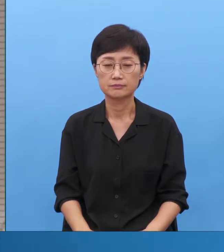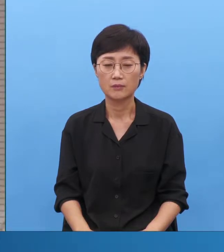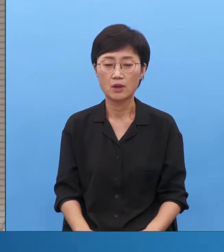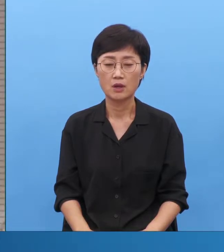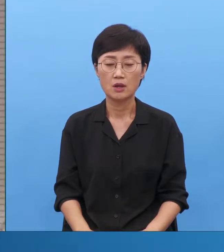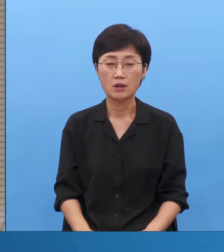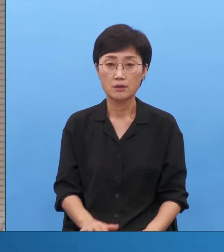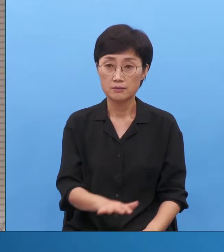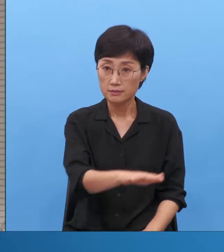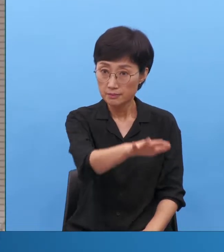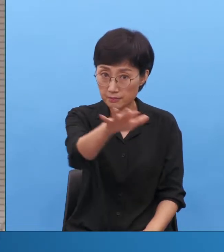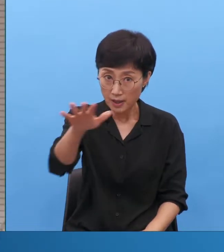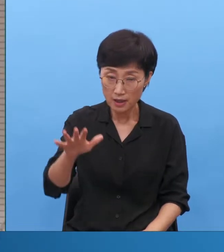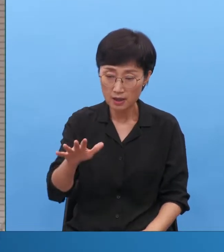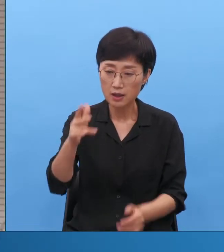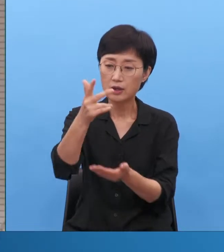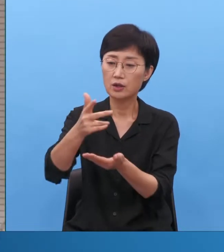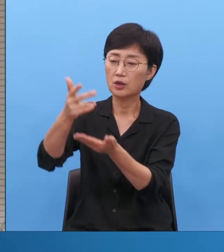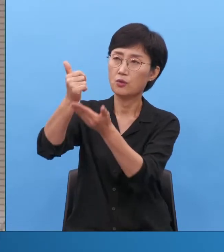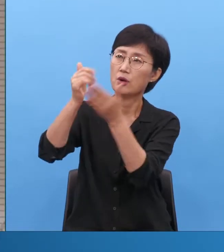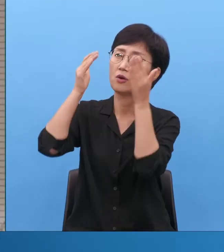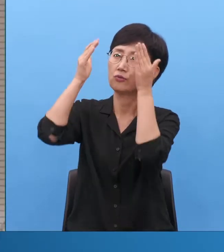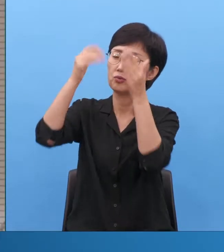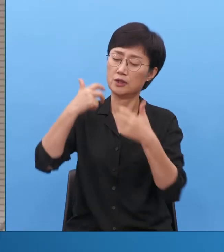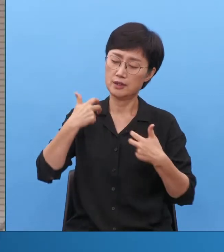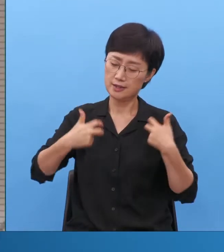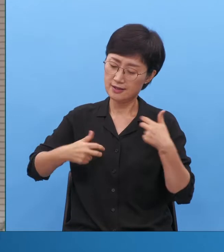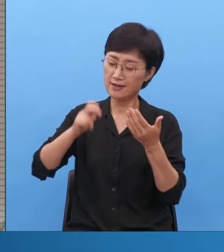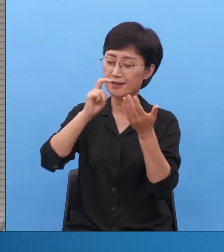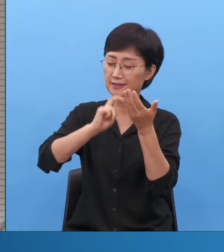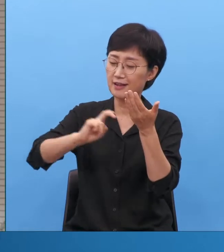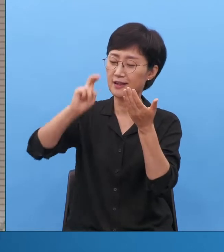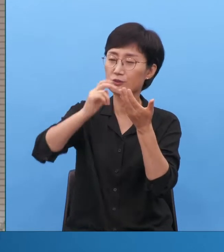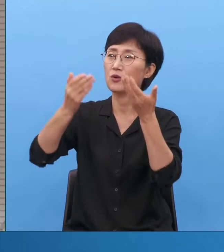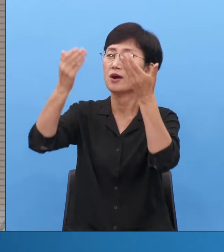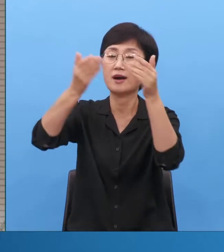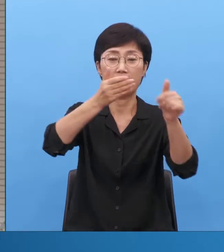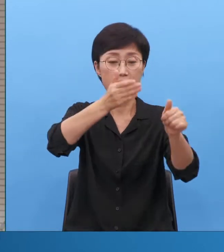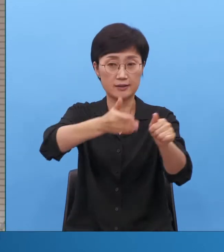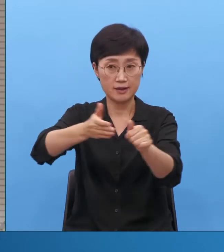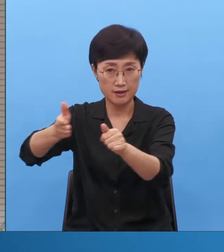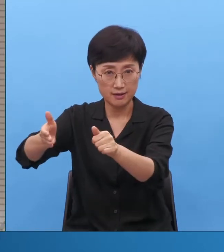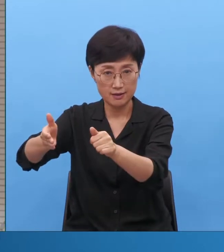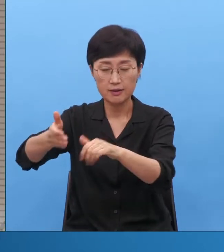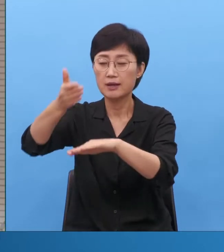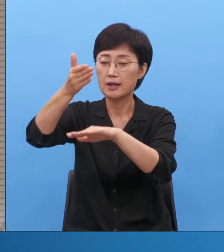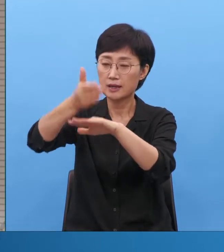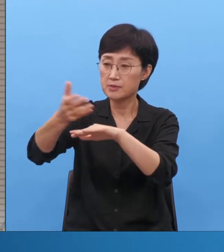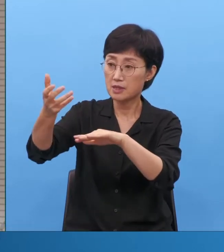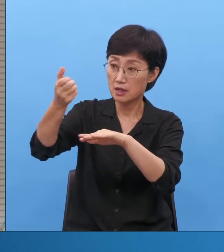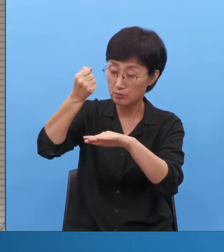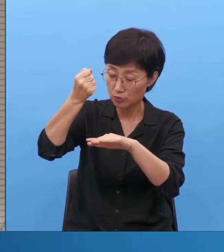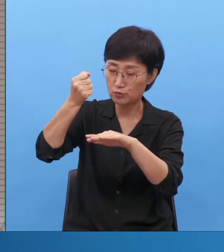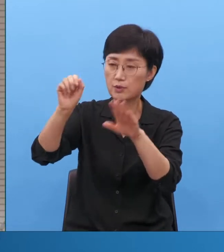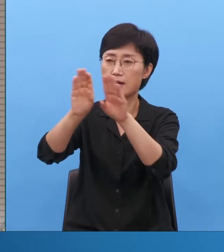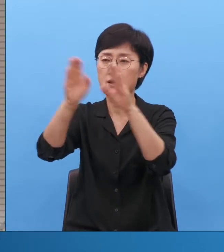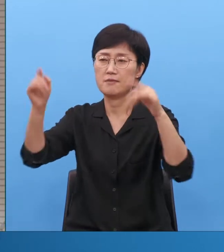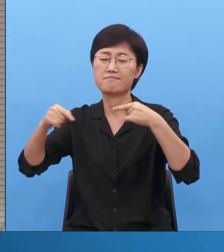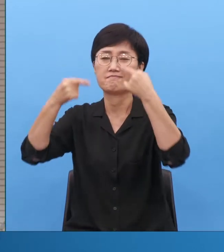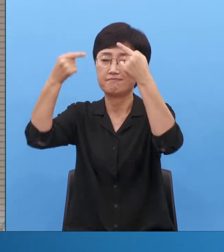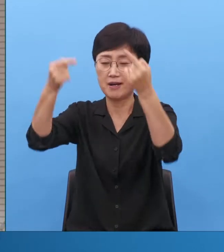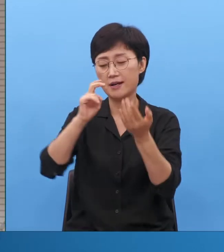땅이여 여호와께 즐거운 찬송을 부를지어다. Shout for joy to the Lord, all the earth. 감사함으로 그의 문에 들어가며